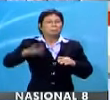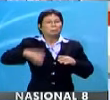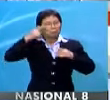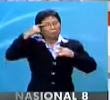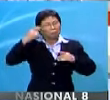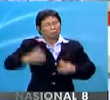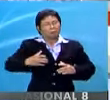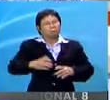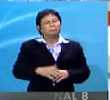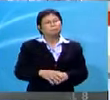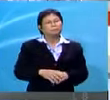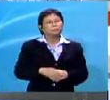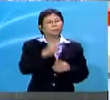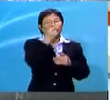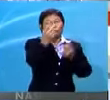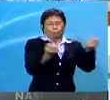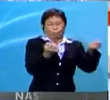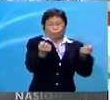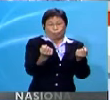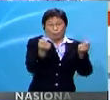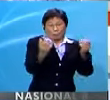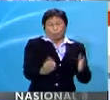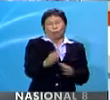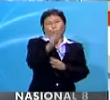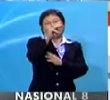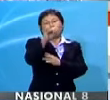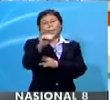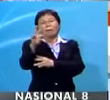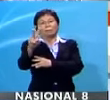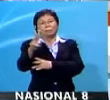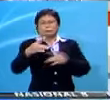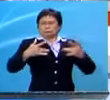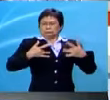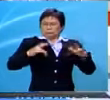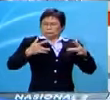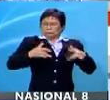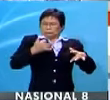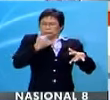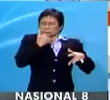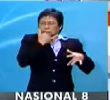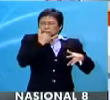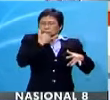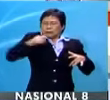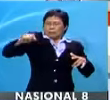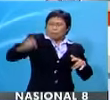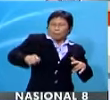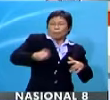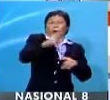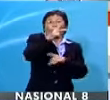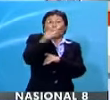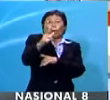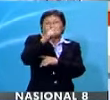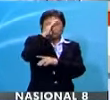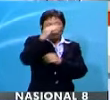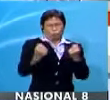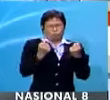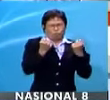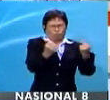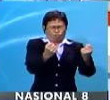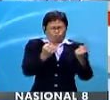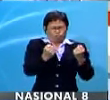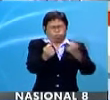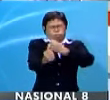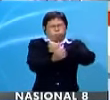disahkan dua pemandu Maivi mengaku tidak bersalah di Mahkamah majistret jenayah trafik Kuala Lumpur atas tuduhan memandu secara